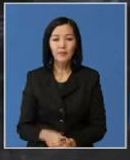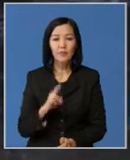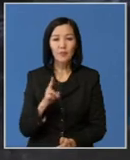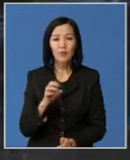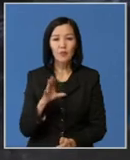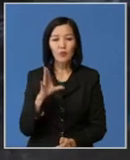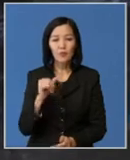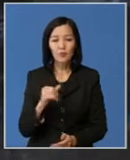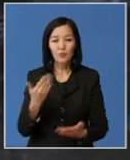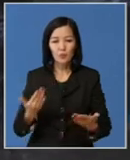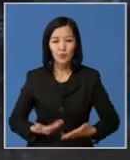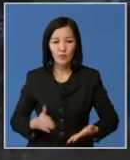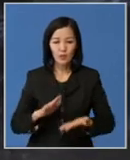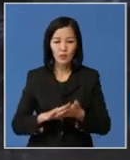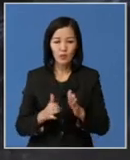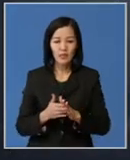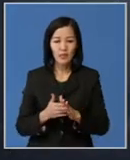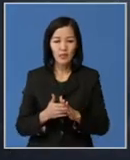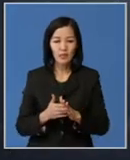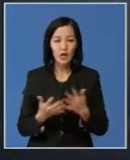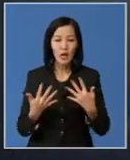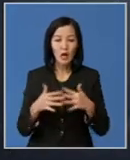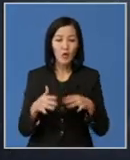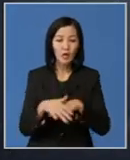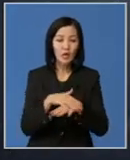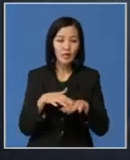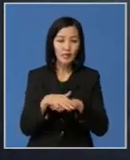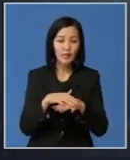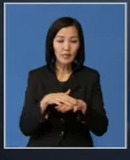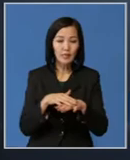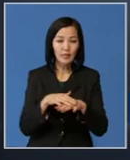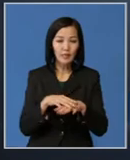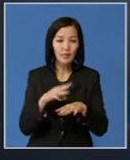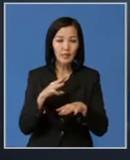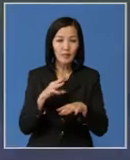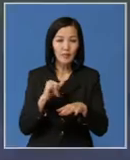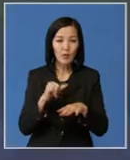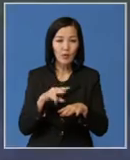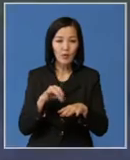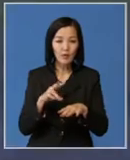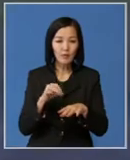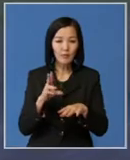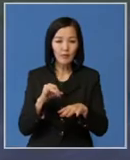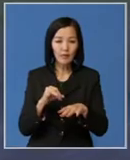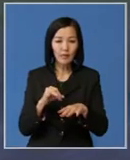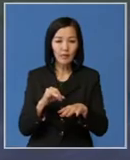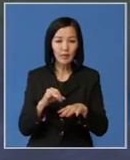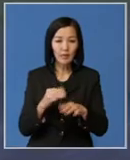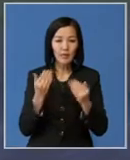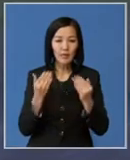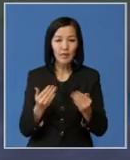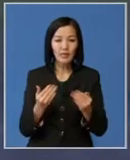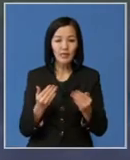Көксудағы тұрмысы жайлы, қазаны майлы, тірлігіне еңбекті тірегеткен ауылдың бірі Мәулімбай ауылы. Ғасырға жуық уақыт теңсерген елді